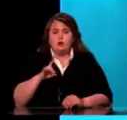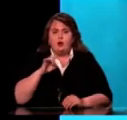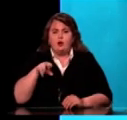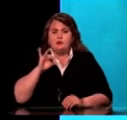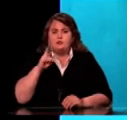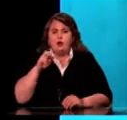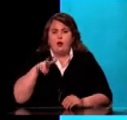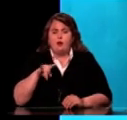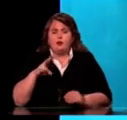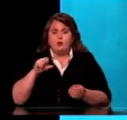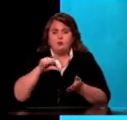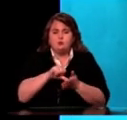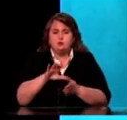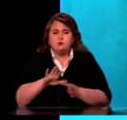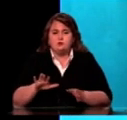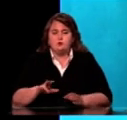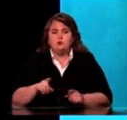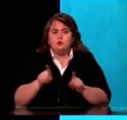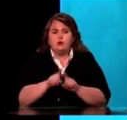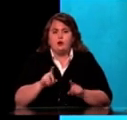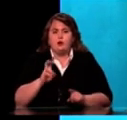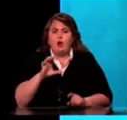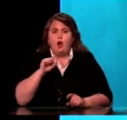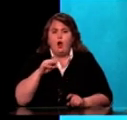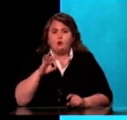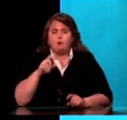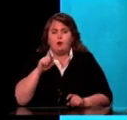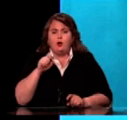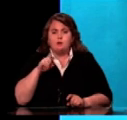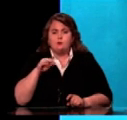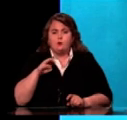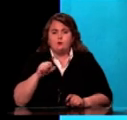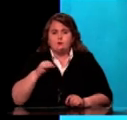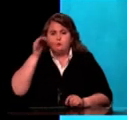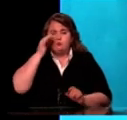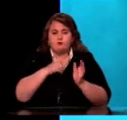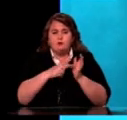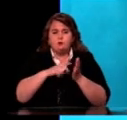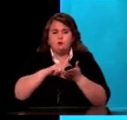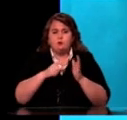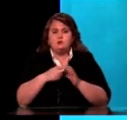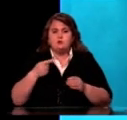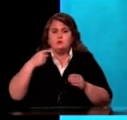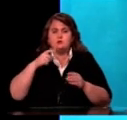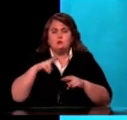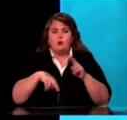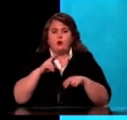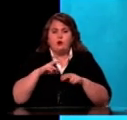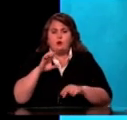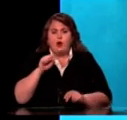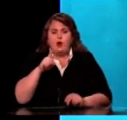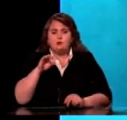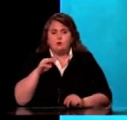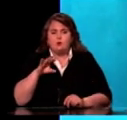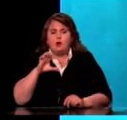этой реакции не участвуют. Так как у атома азота, вспомните курс 8 класса, строение атома азота